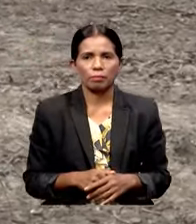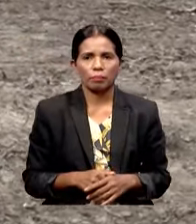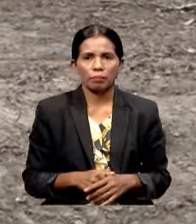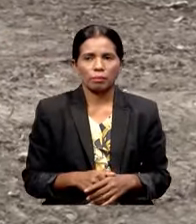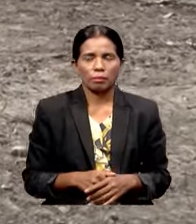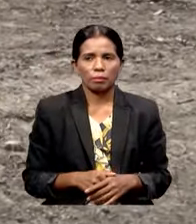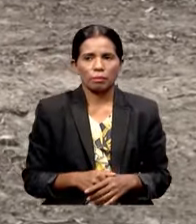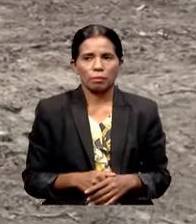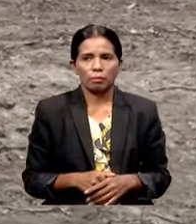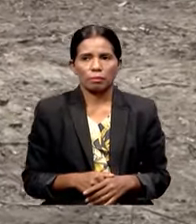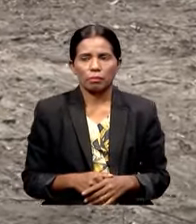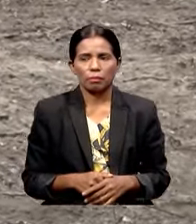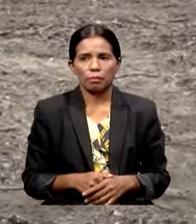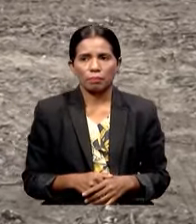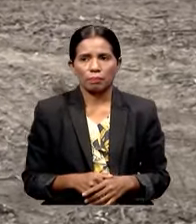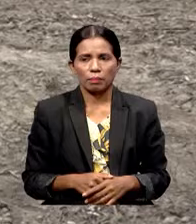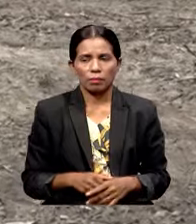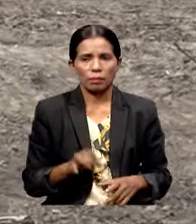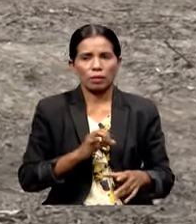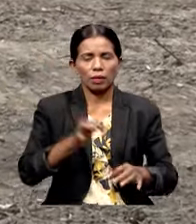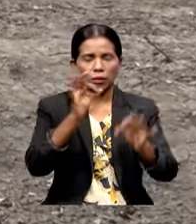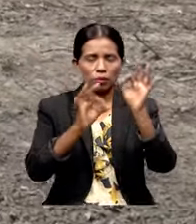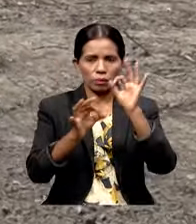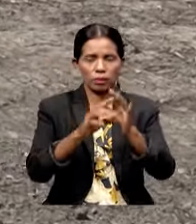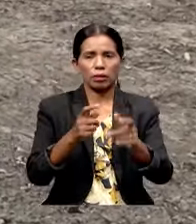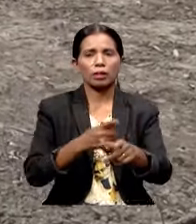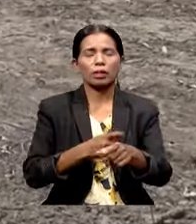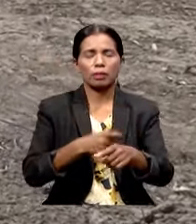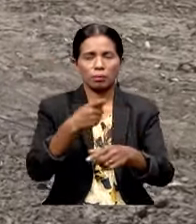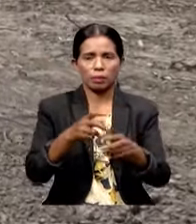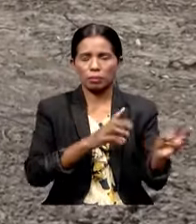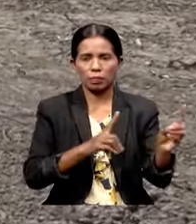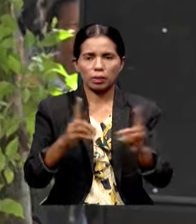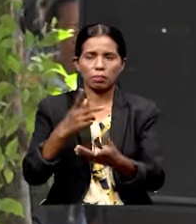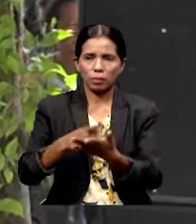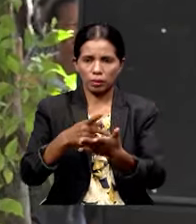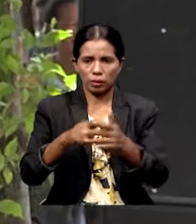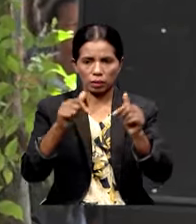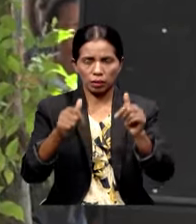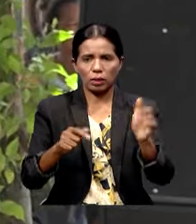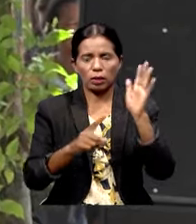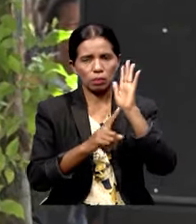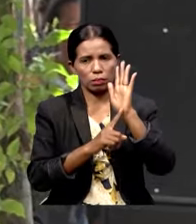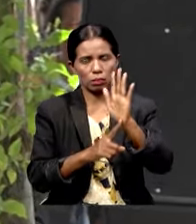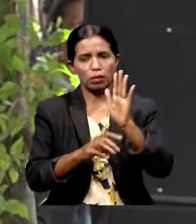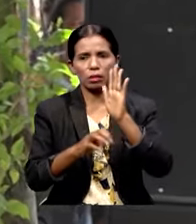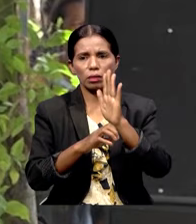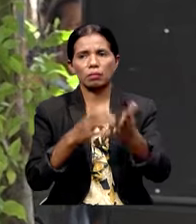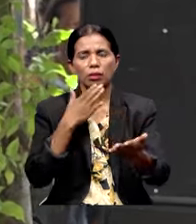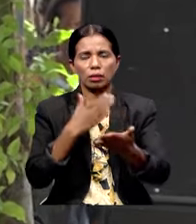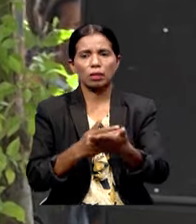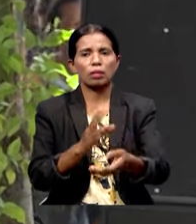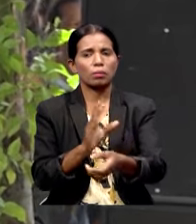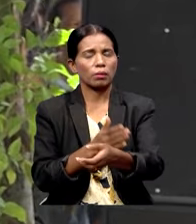kualitari kofiar kata depois de implementasaun projeto ne sesai plataforma FUM ba promosaun agi